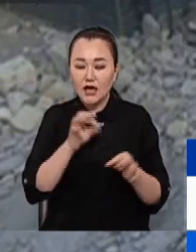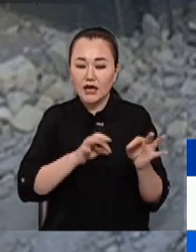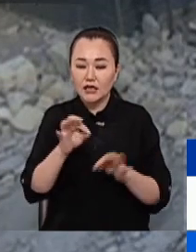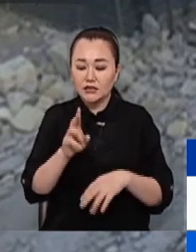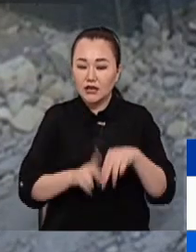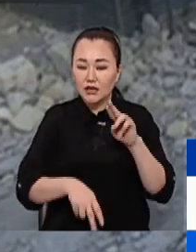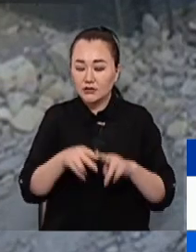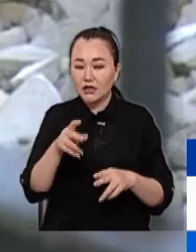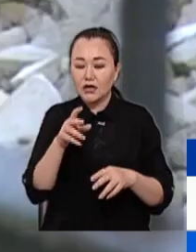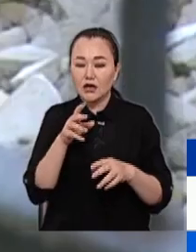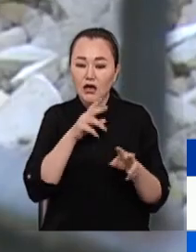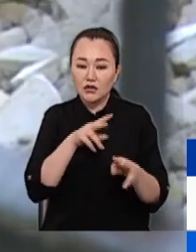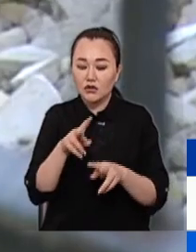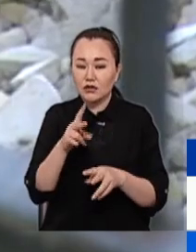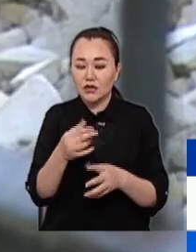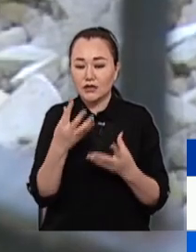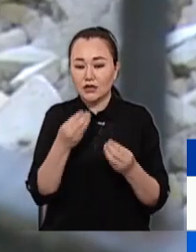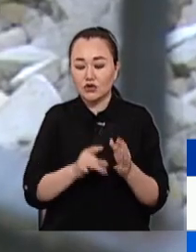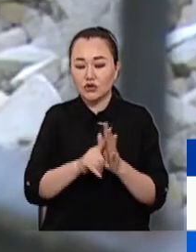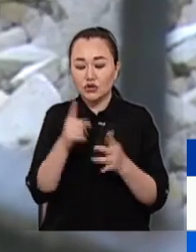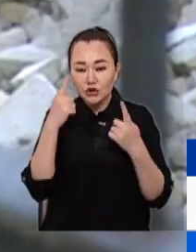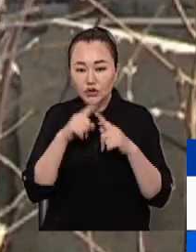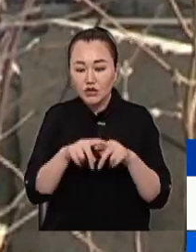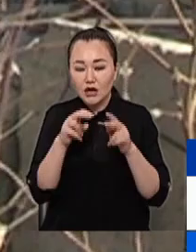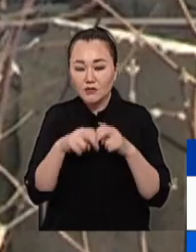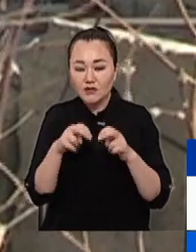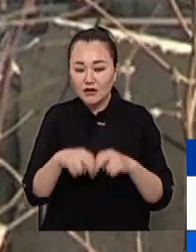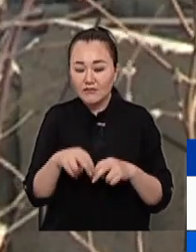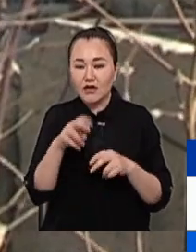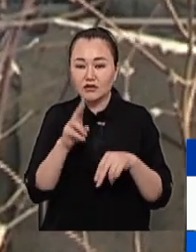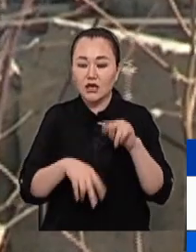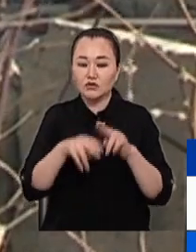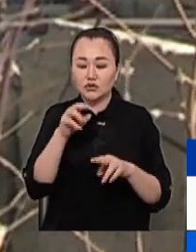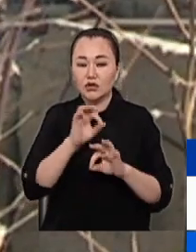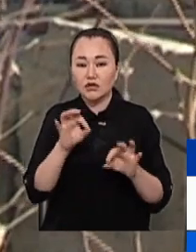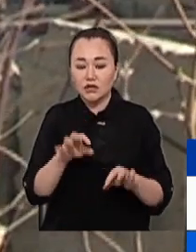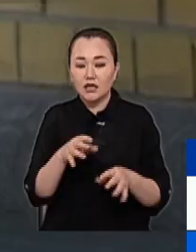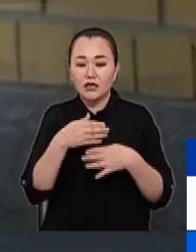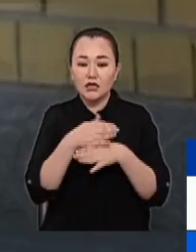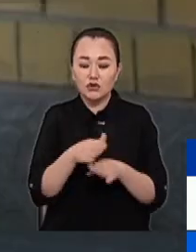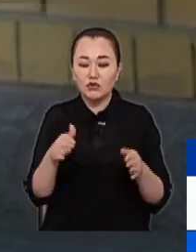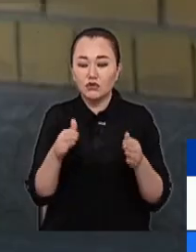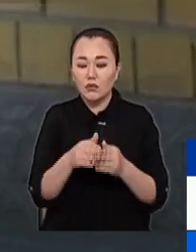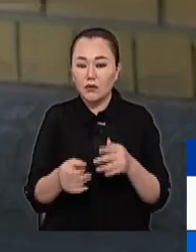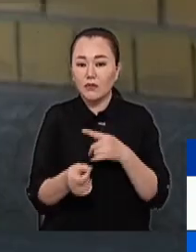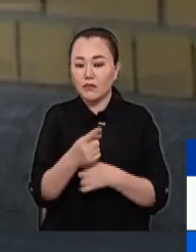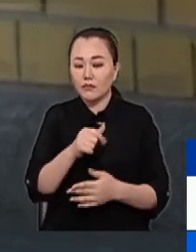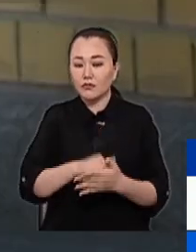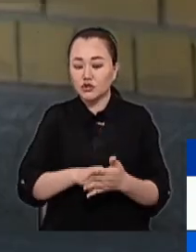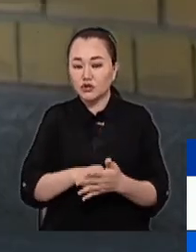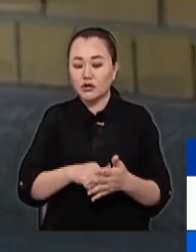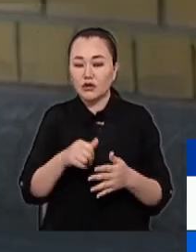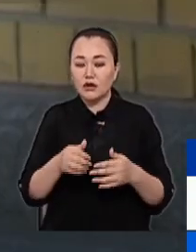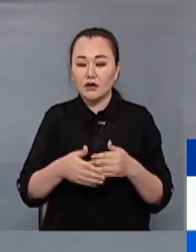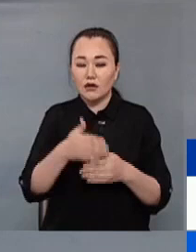архитектурного строительного контроля на днях начало техническое обследование. А застройщики говорят, что трещины в доме образовались по причине